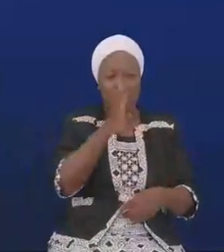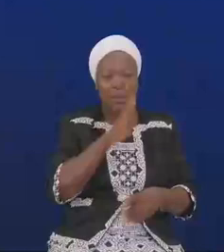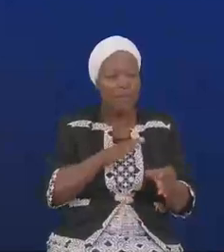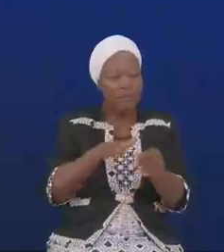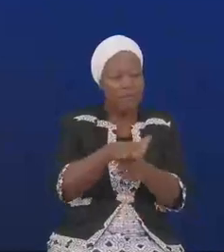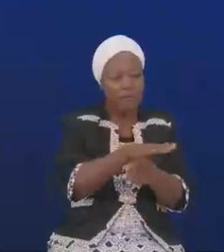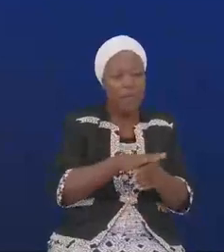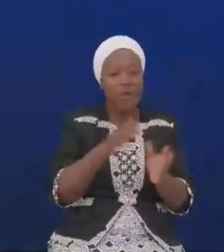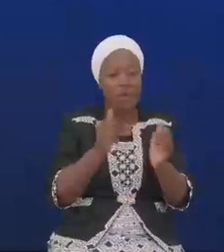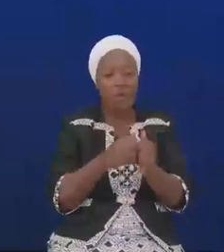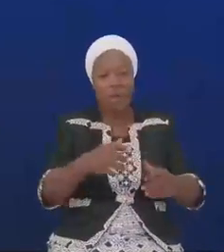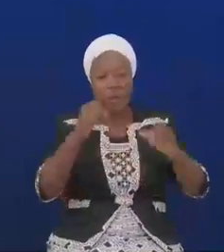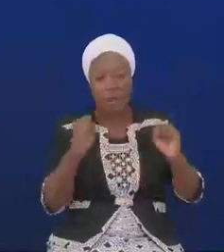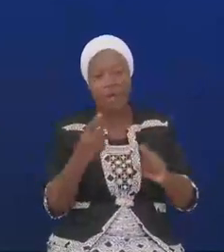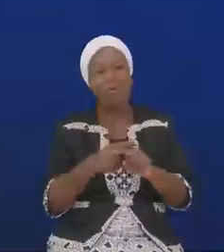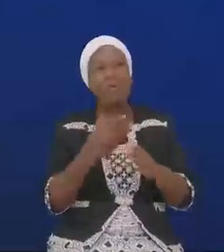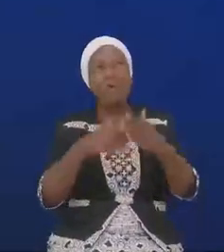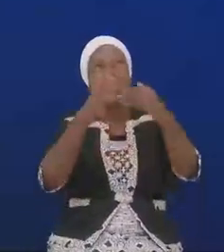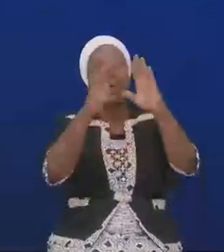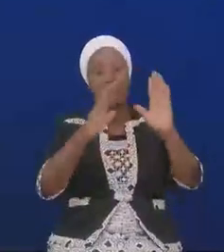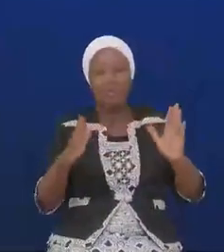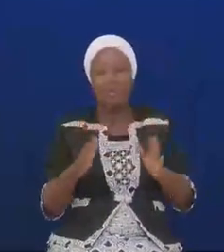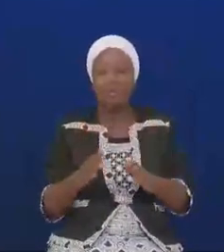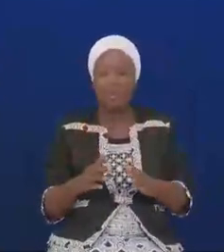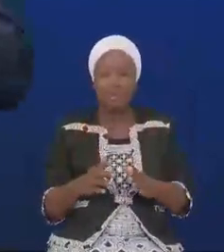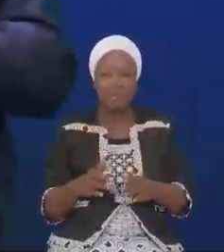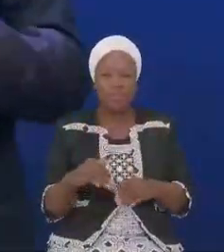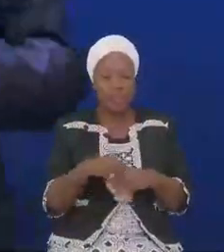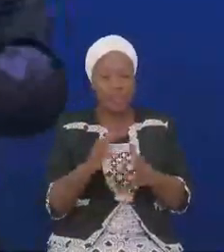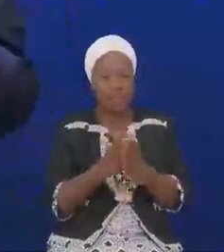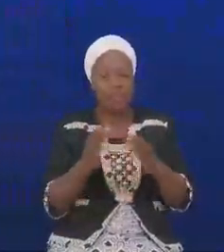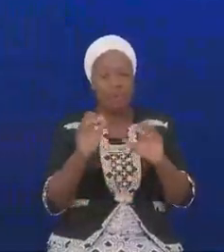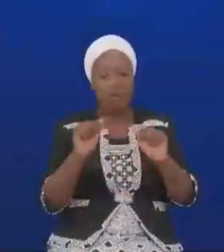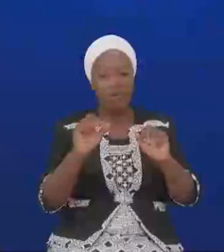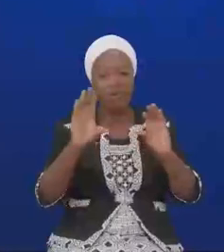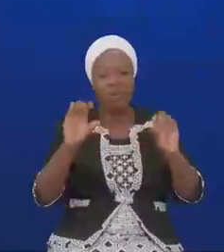revêtus de la puissance d'en haut. Acte 1,